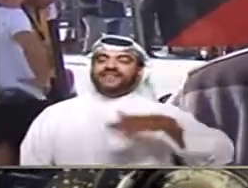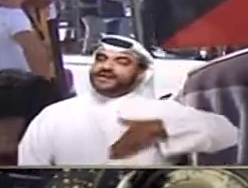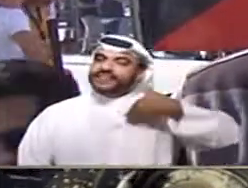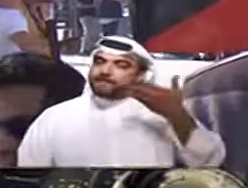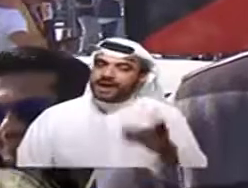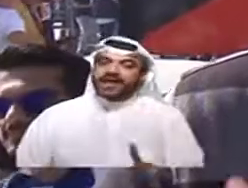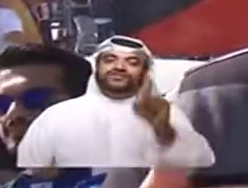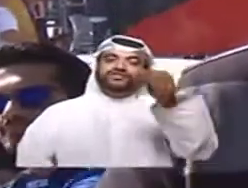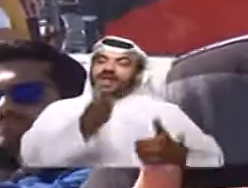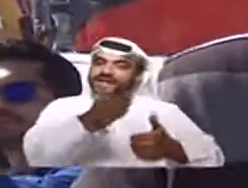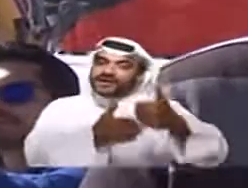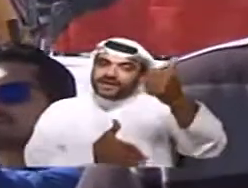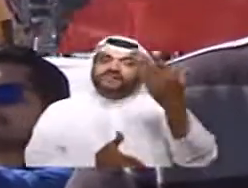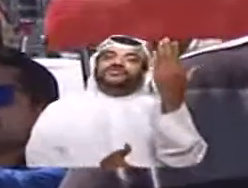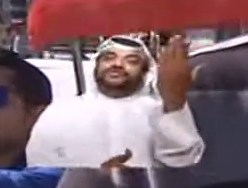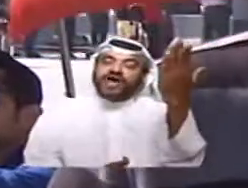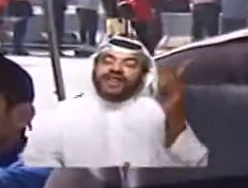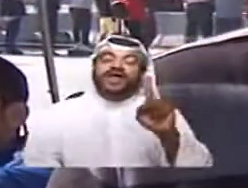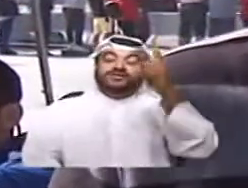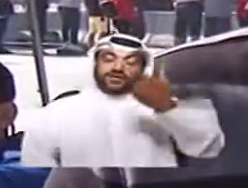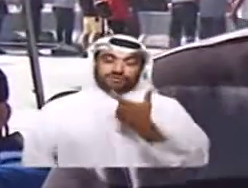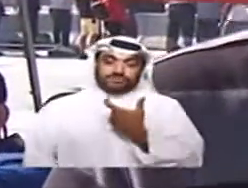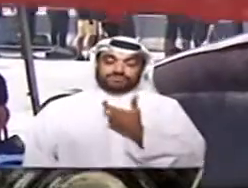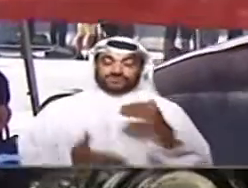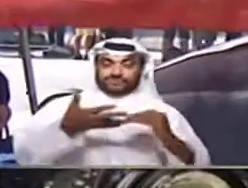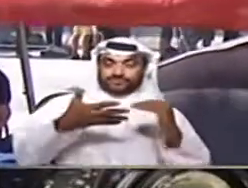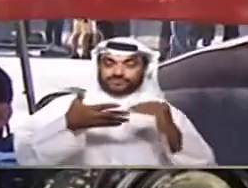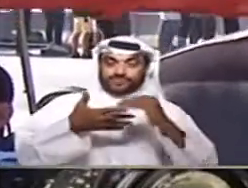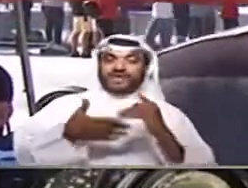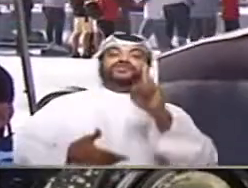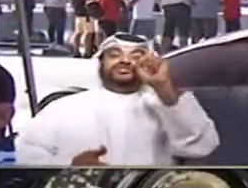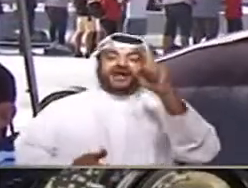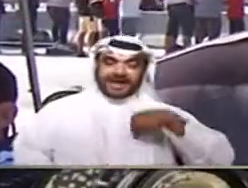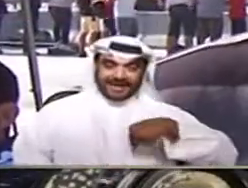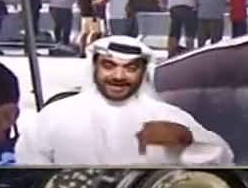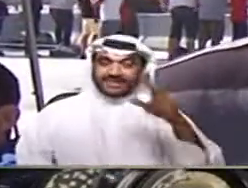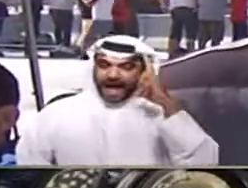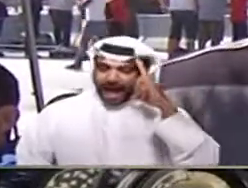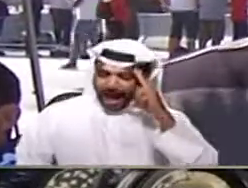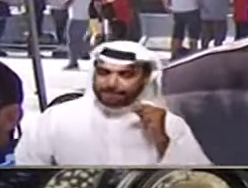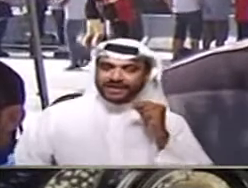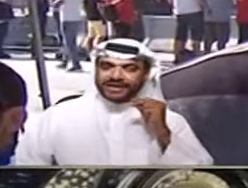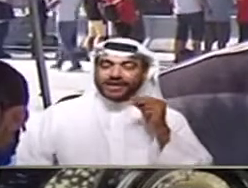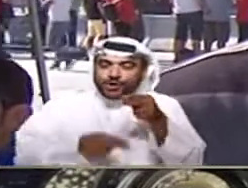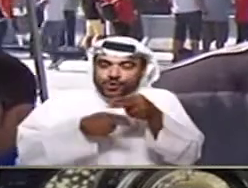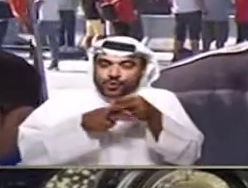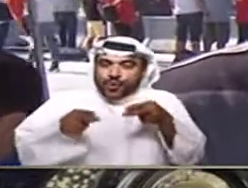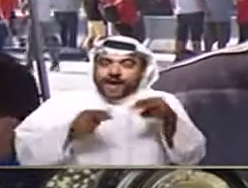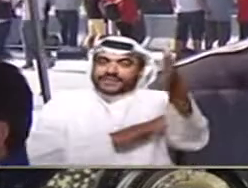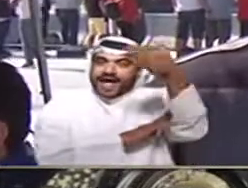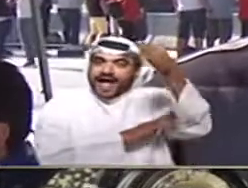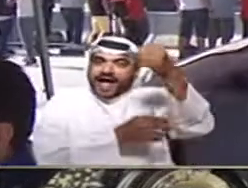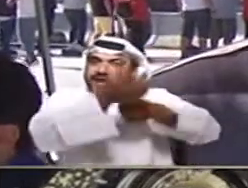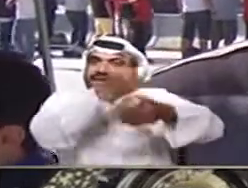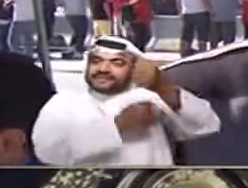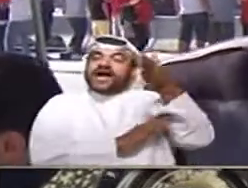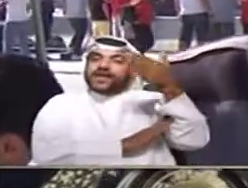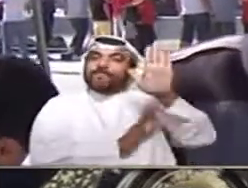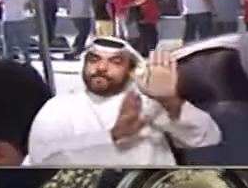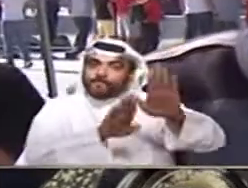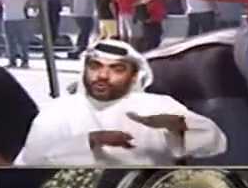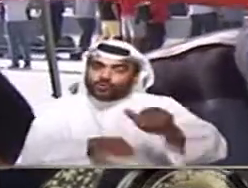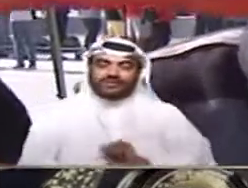الله تعالى، وان شاء الله نحقق ان شاء الله مركز متقدم في هذا، لان نطمح باذن الله تعالى انه يكون يعني لنا مركز ودوله